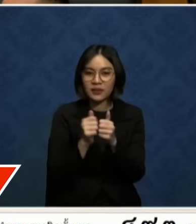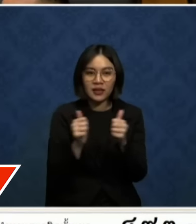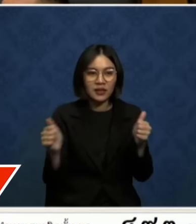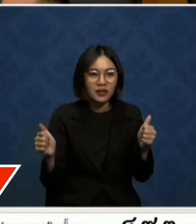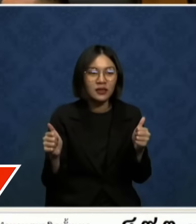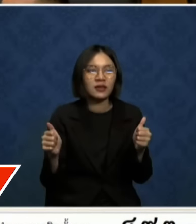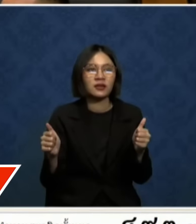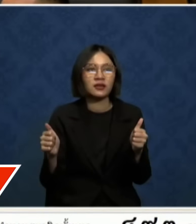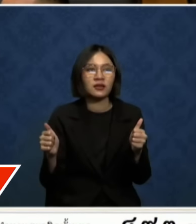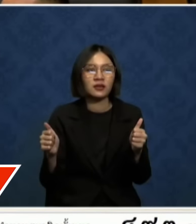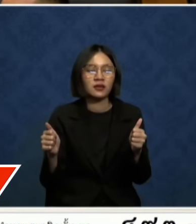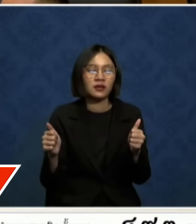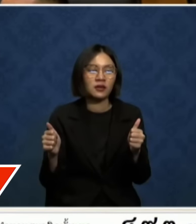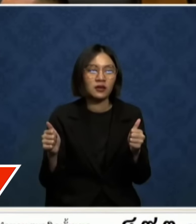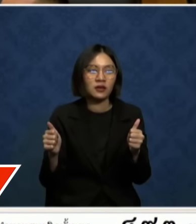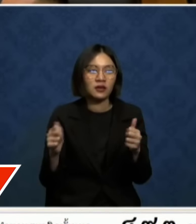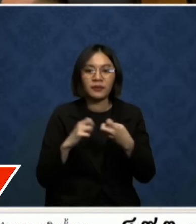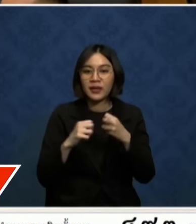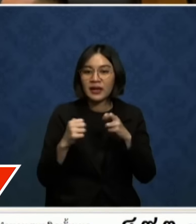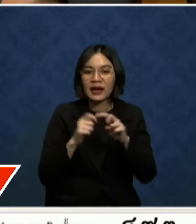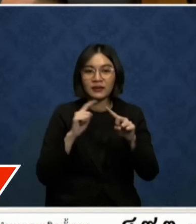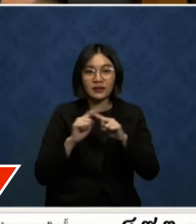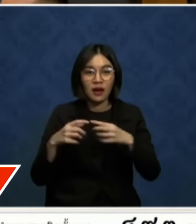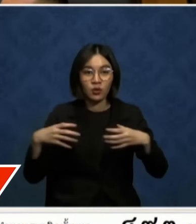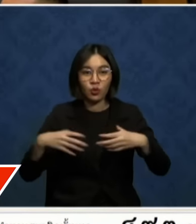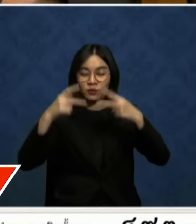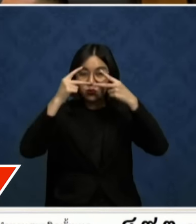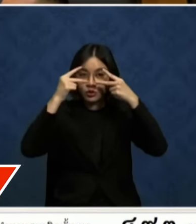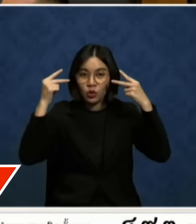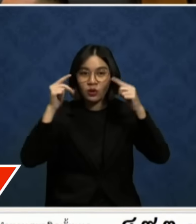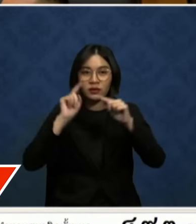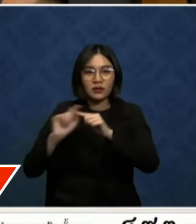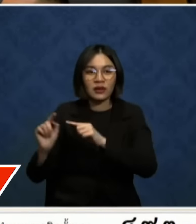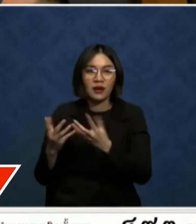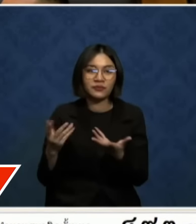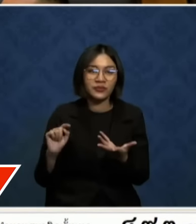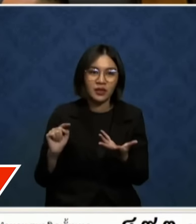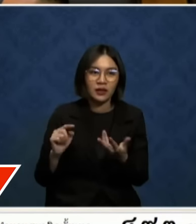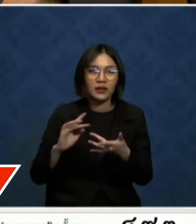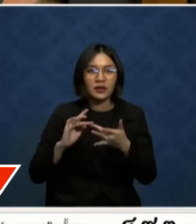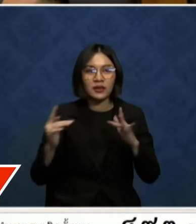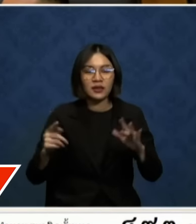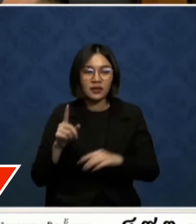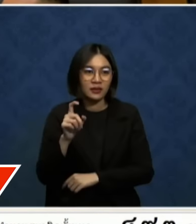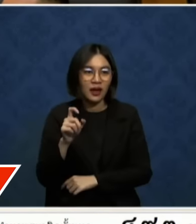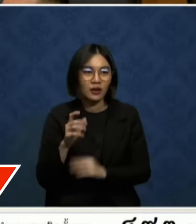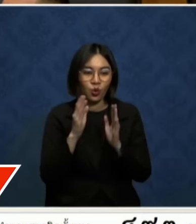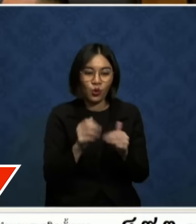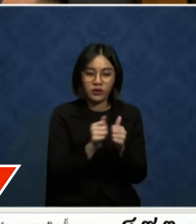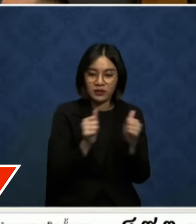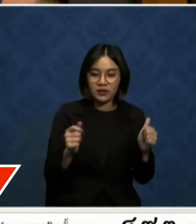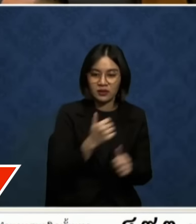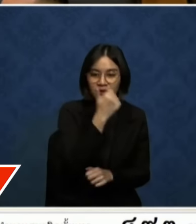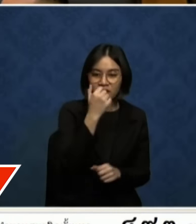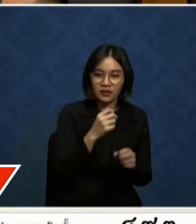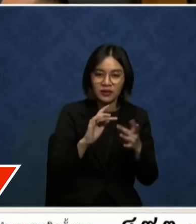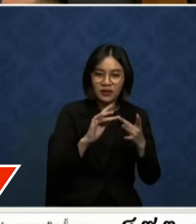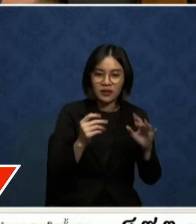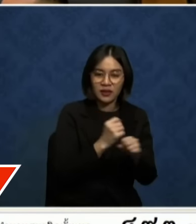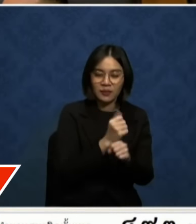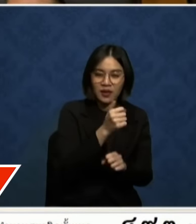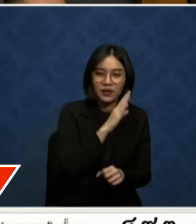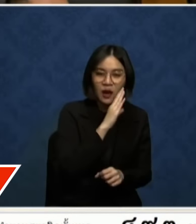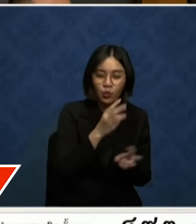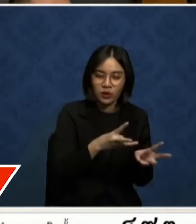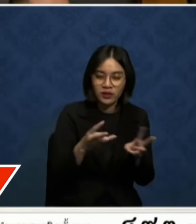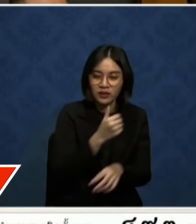าจจะส่งผลให้บรรดาสแกมเมอร์เหล่านี้ไม่สามารถใช้อินเทอร์เน็ตได้แต่คนดีๆคนอื่นๆสามารถใช้ได้เนี่ยถ้ามันมีวิธีการอื่นเรา